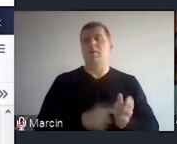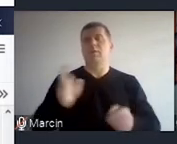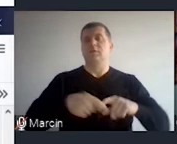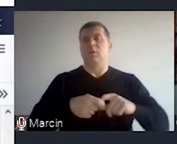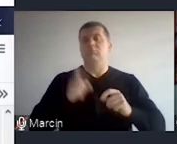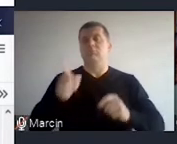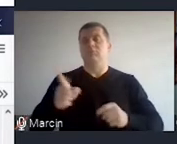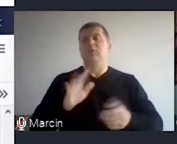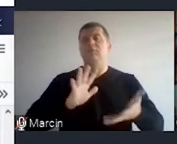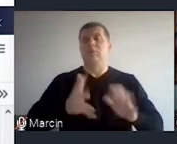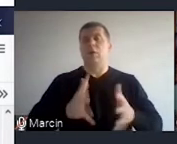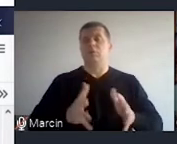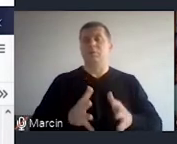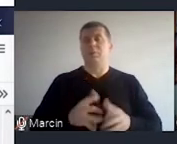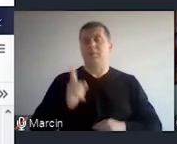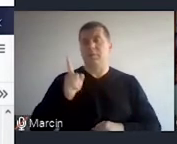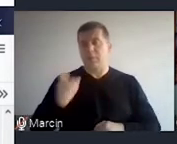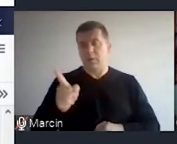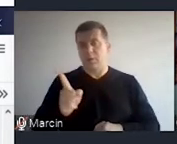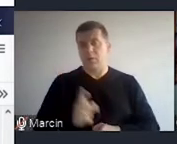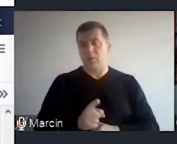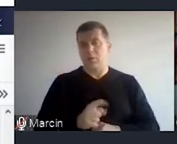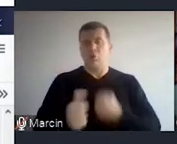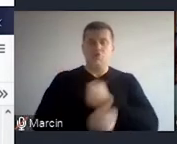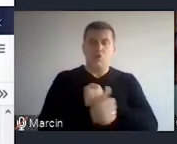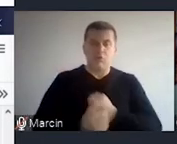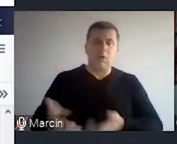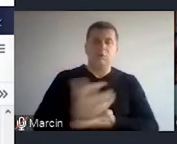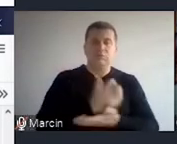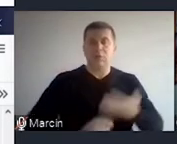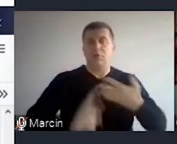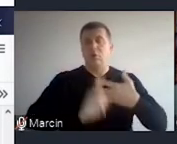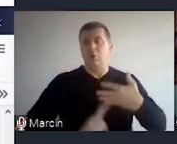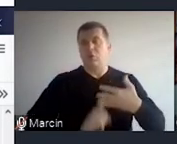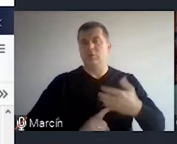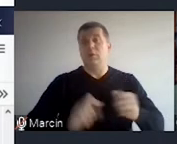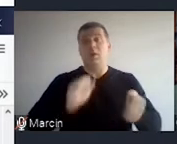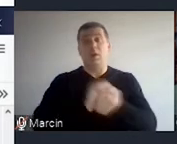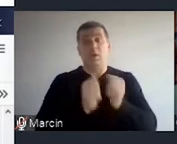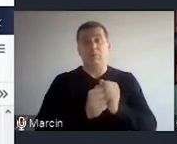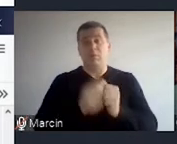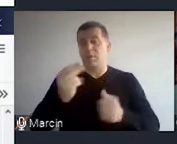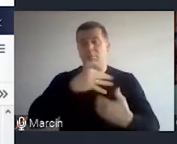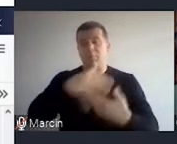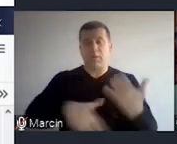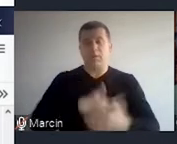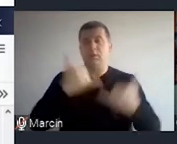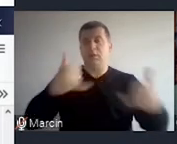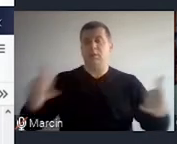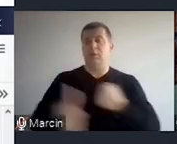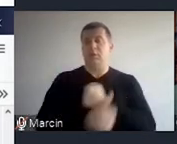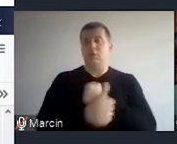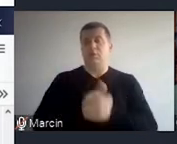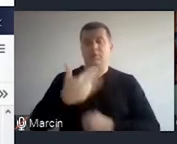związane chociażby ze sposobem jego dokumentowania, rozliczania, albo żeby nie mieszał się z innymi